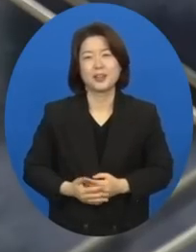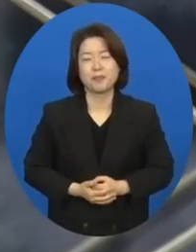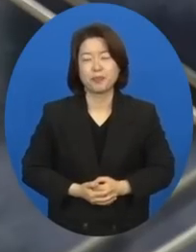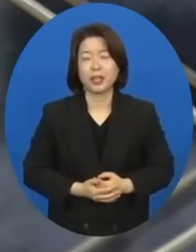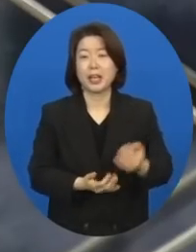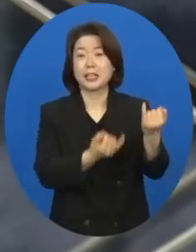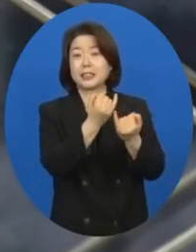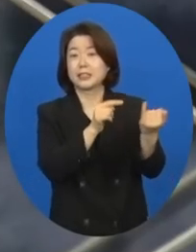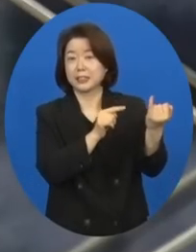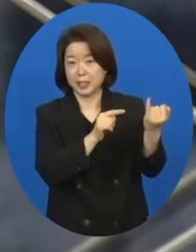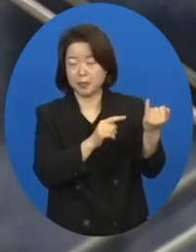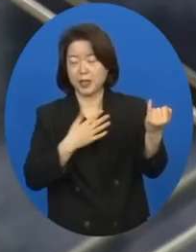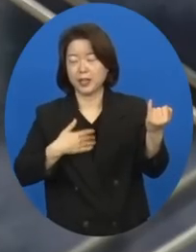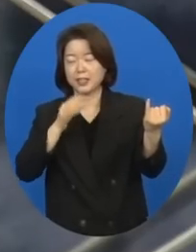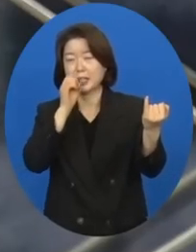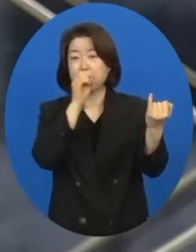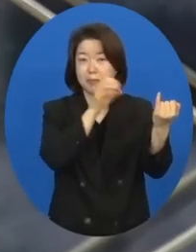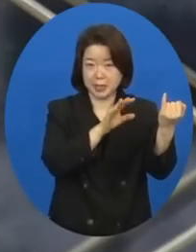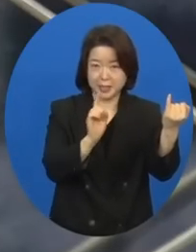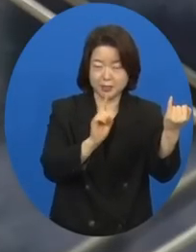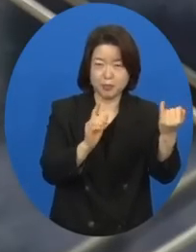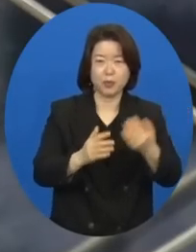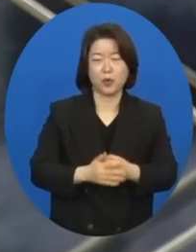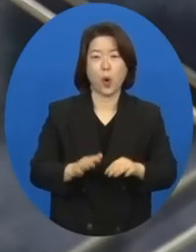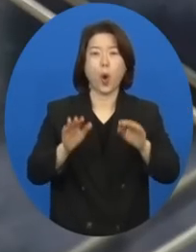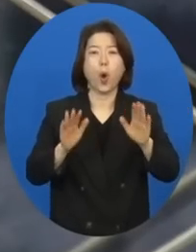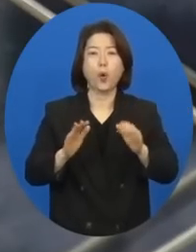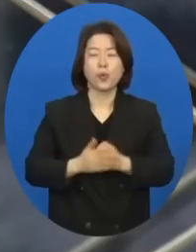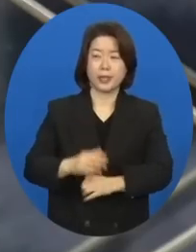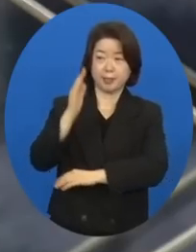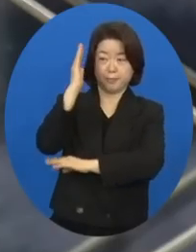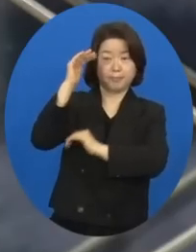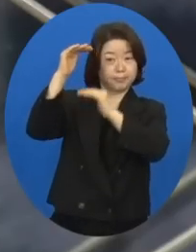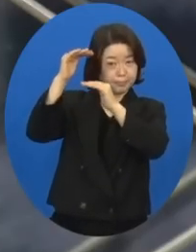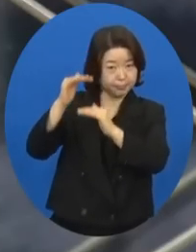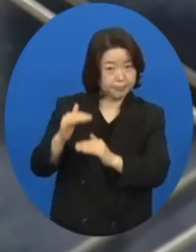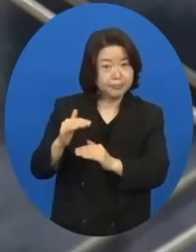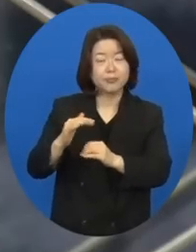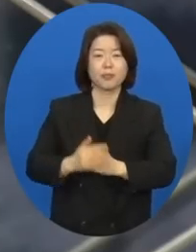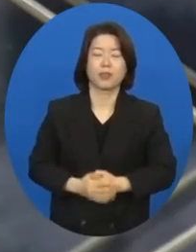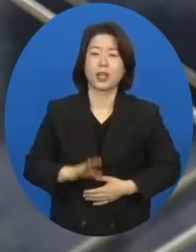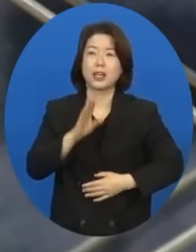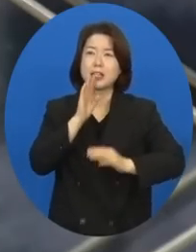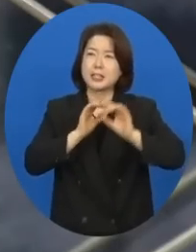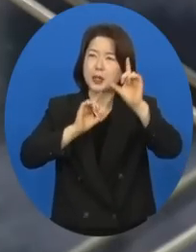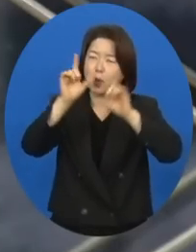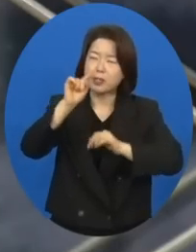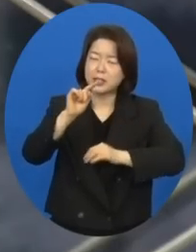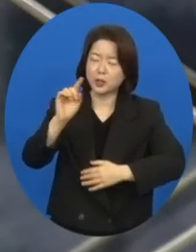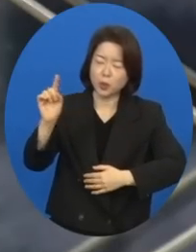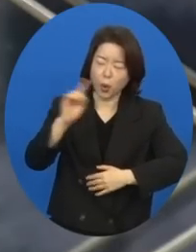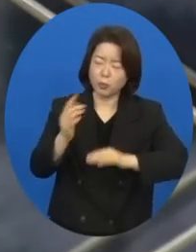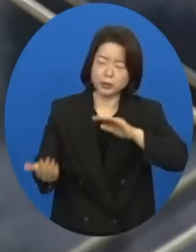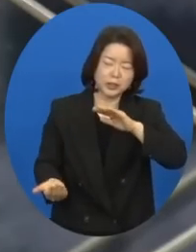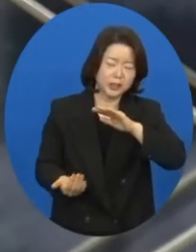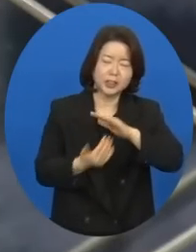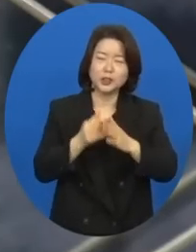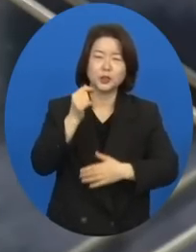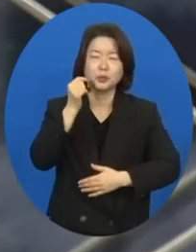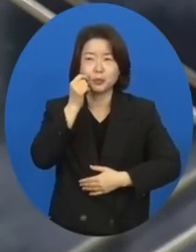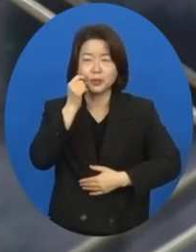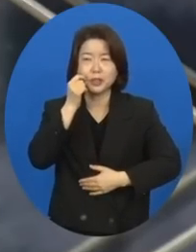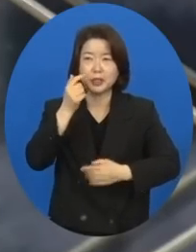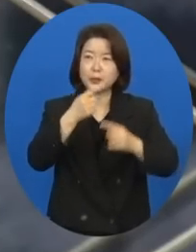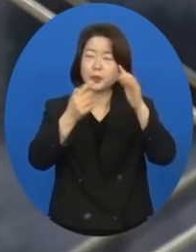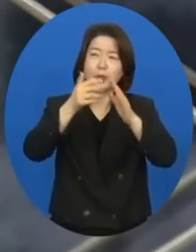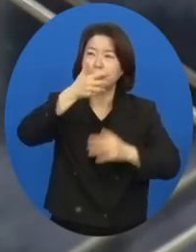이야기해 줬습니다. 제가 오늘 설교한 내용은 현실에서 도무지 이룰 수 없는 교회 이상향을 이야기한 게